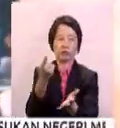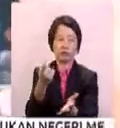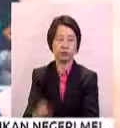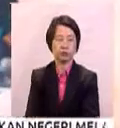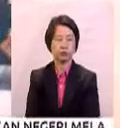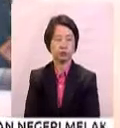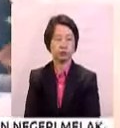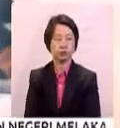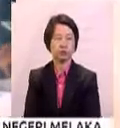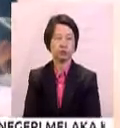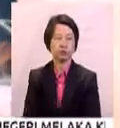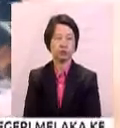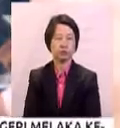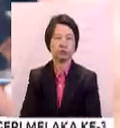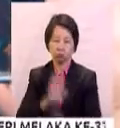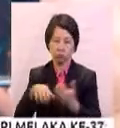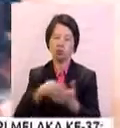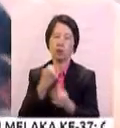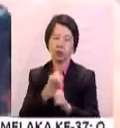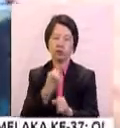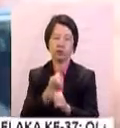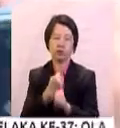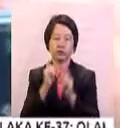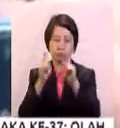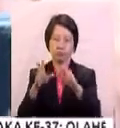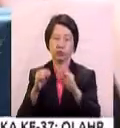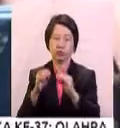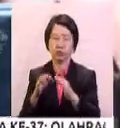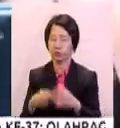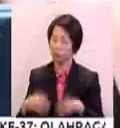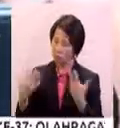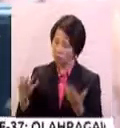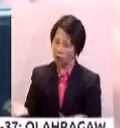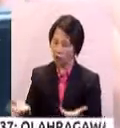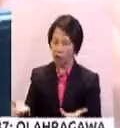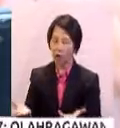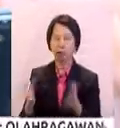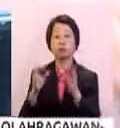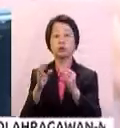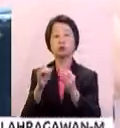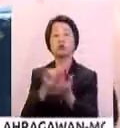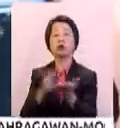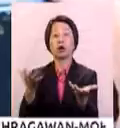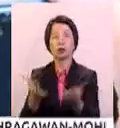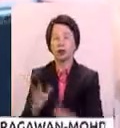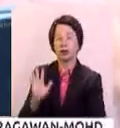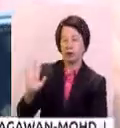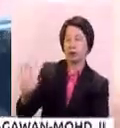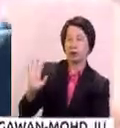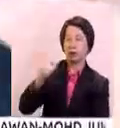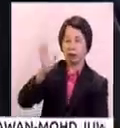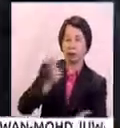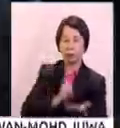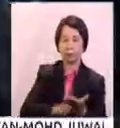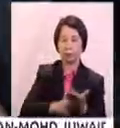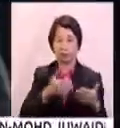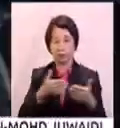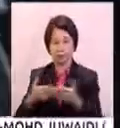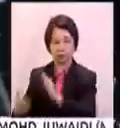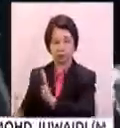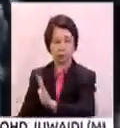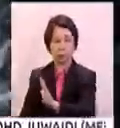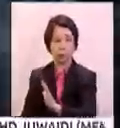peluang pekerjaan? Ya, semua itulah. So, bagaimana dengan perjalanan meeting tu? Nanti kita akan bincang seterusnya. Meeting pasal